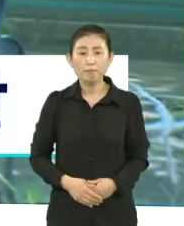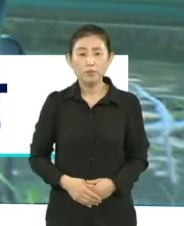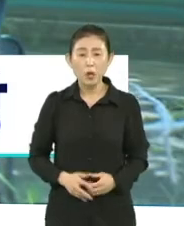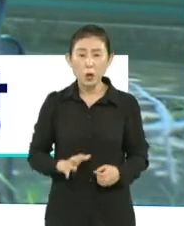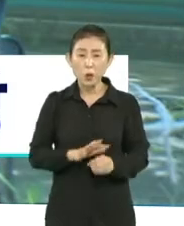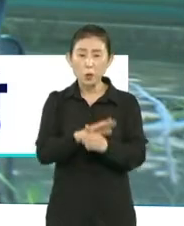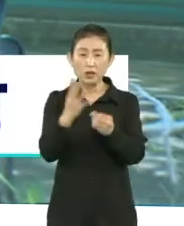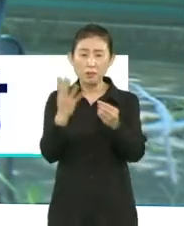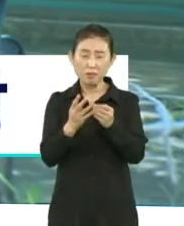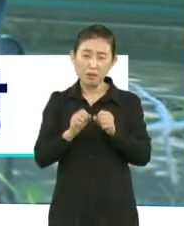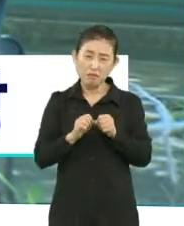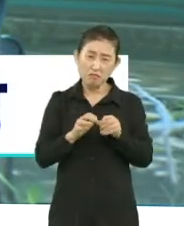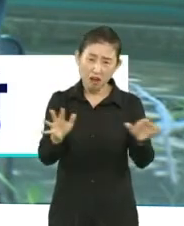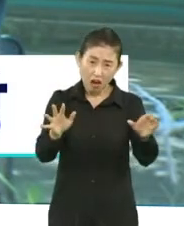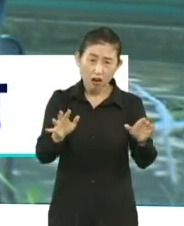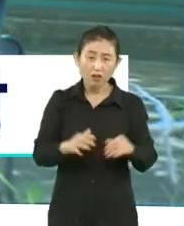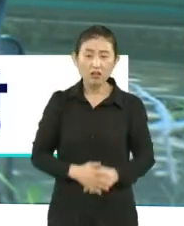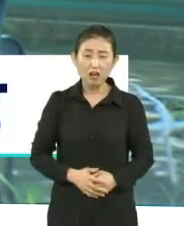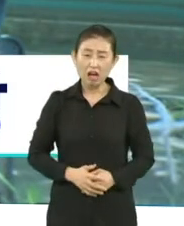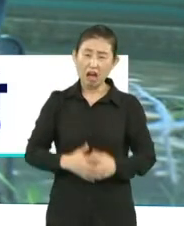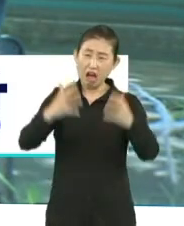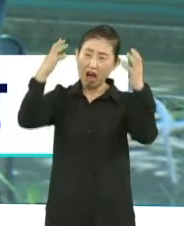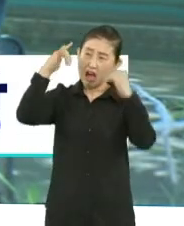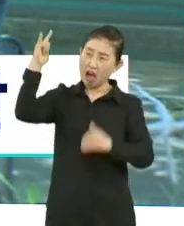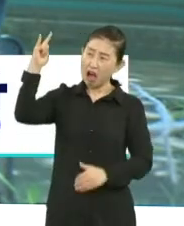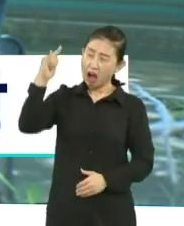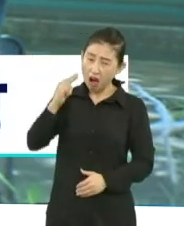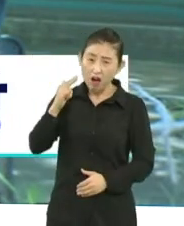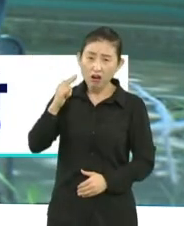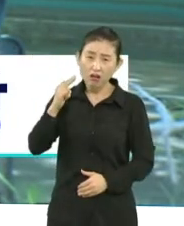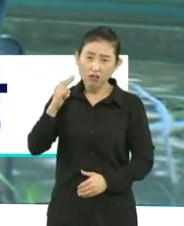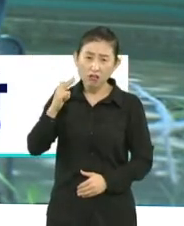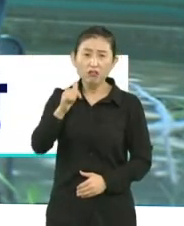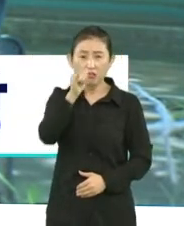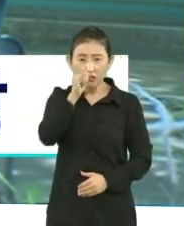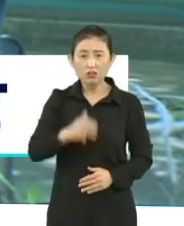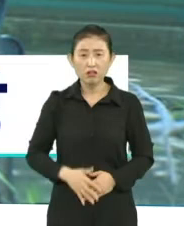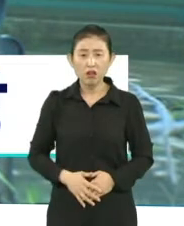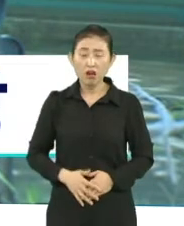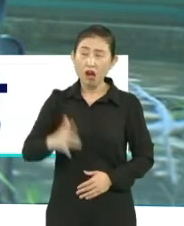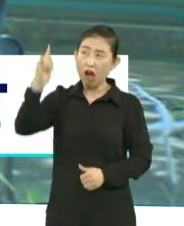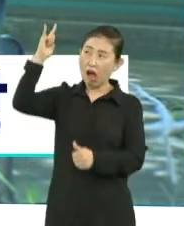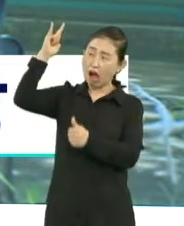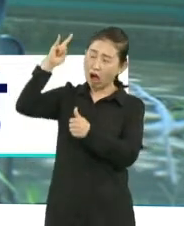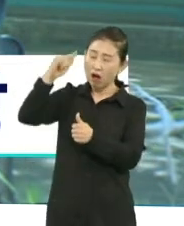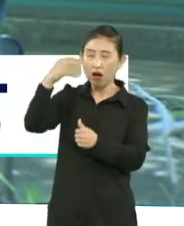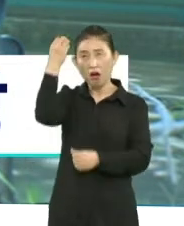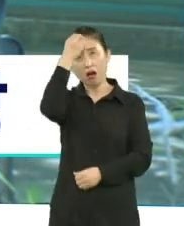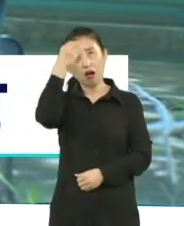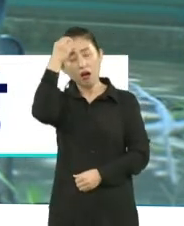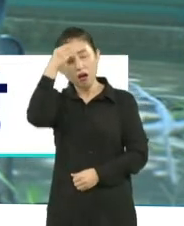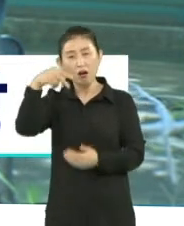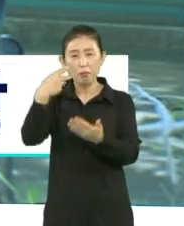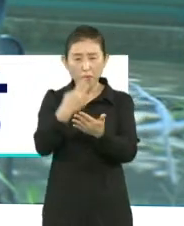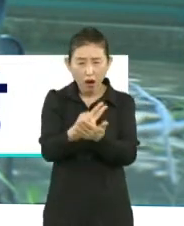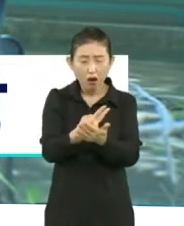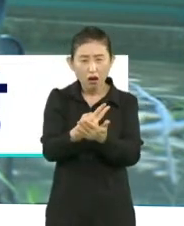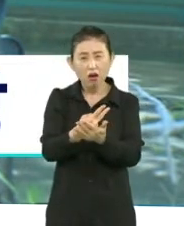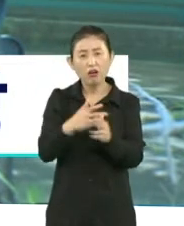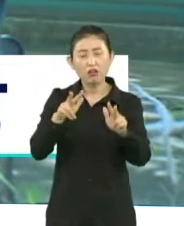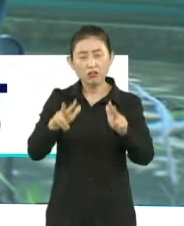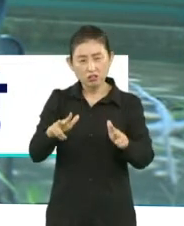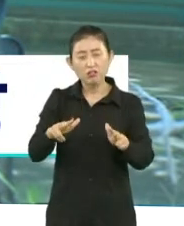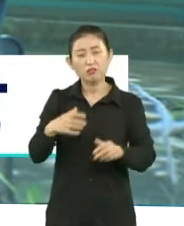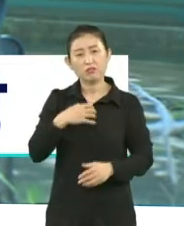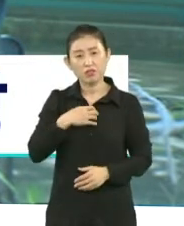코로나 4차 대유행 속에 찜통더위 까지 본격화 하면서 온열 질환 등 여름철 건강관리에 비상이 걸렸습니다